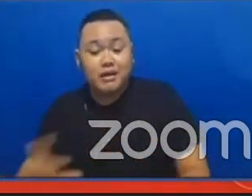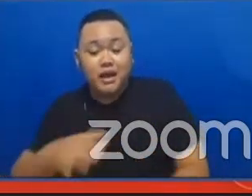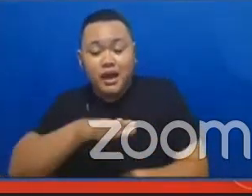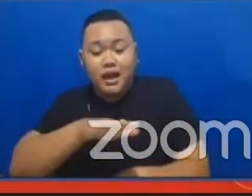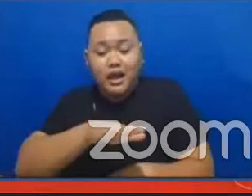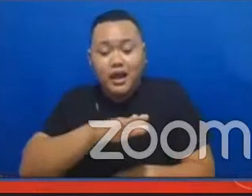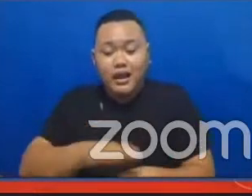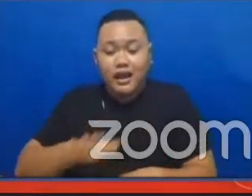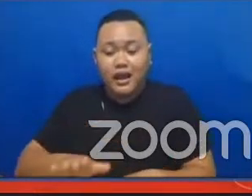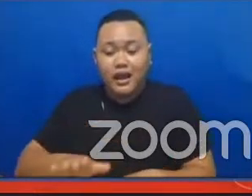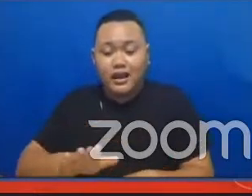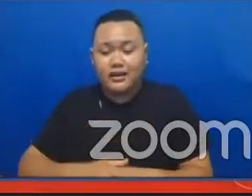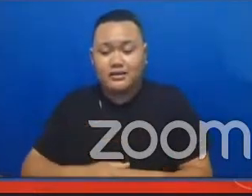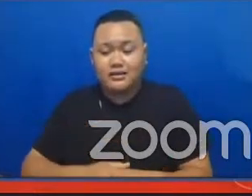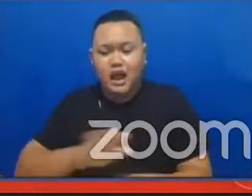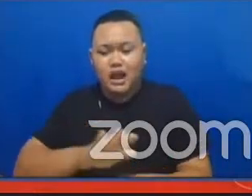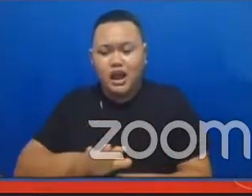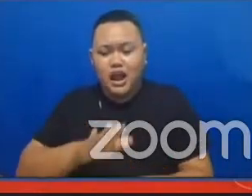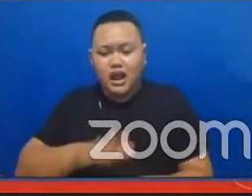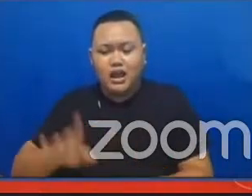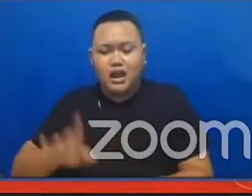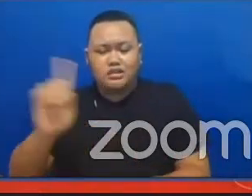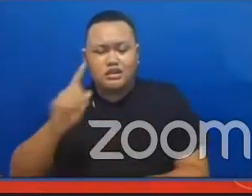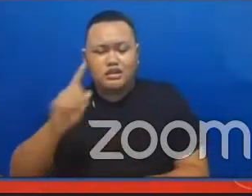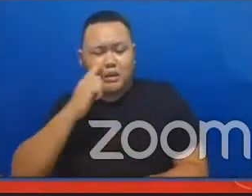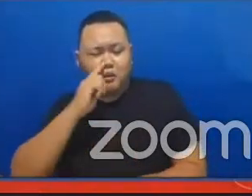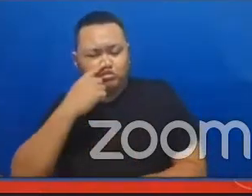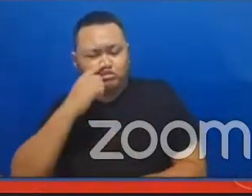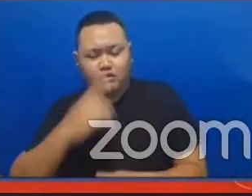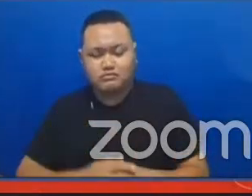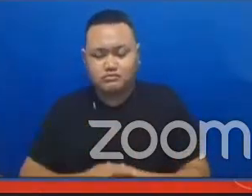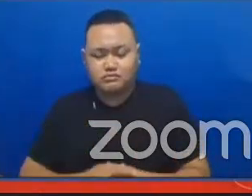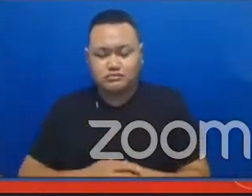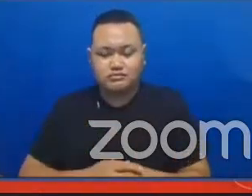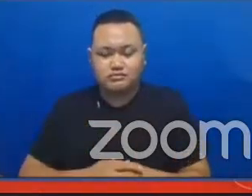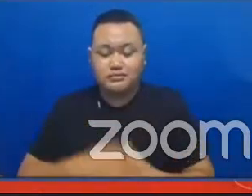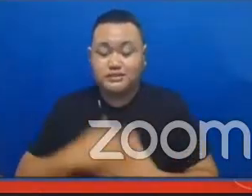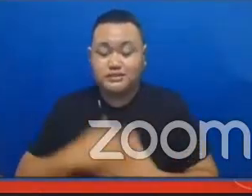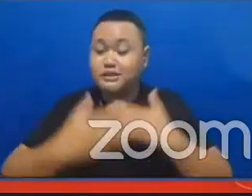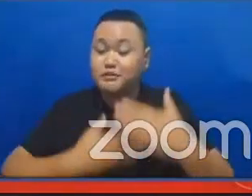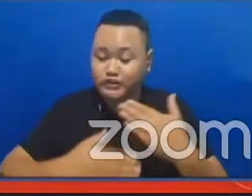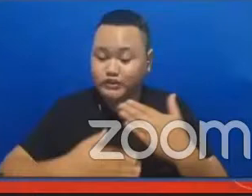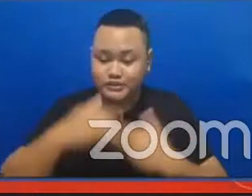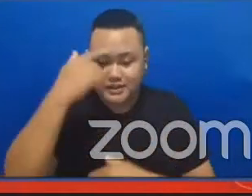tidak menimbulkan kebosanan di dalam proses pembelajaran.